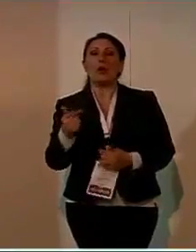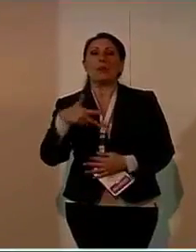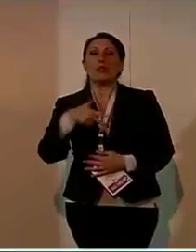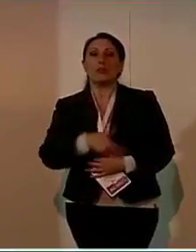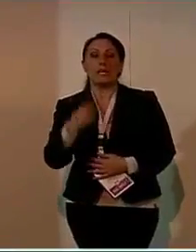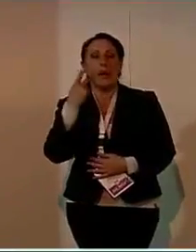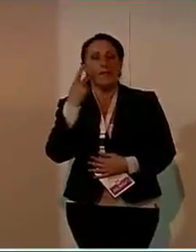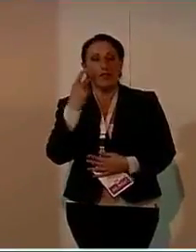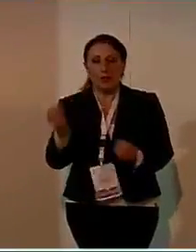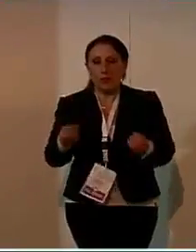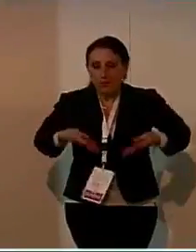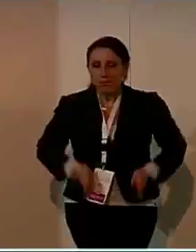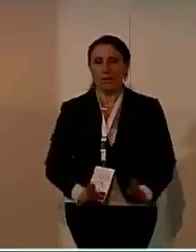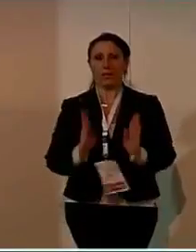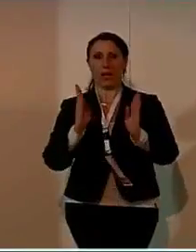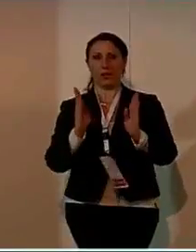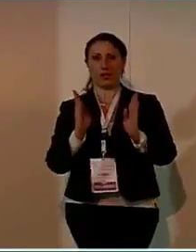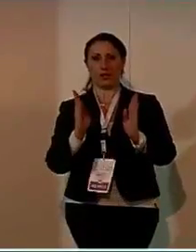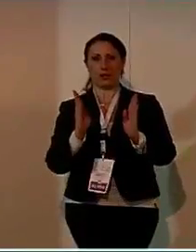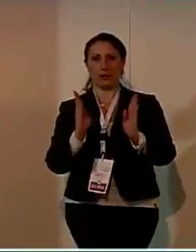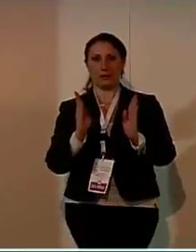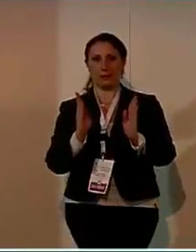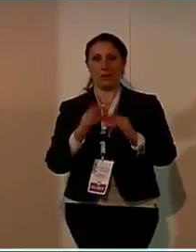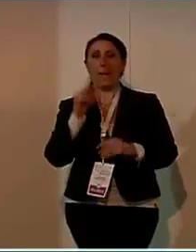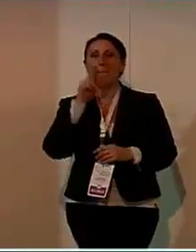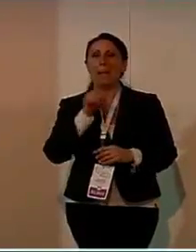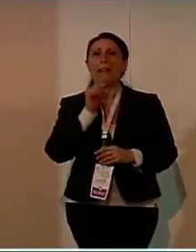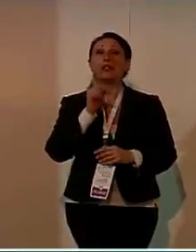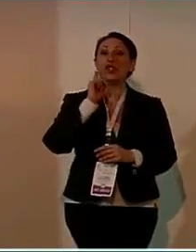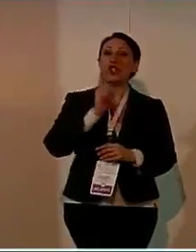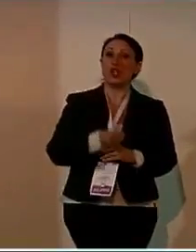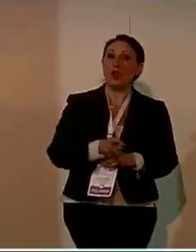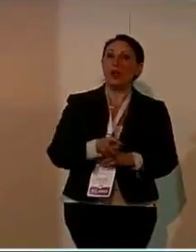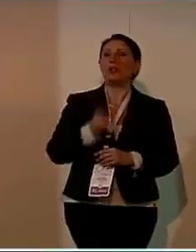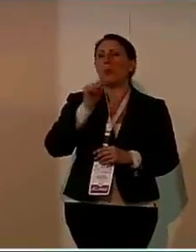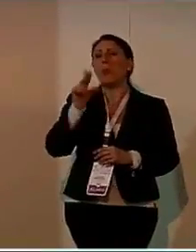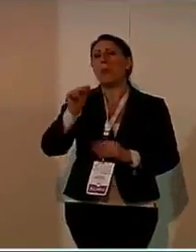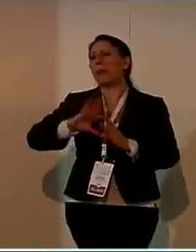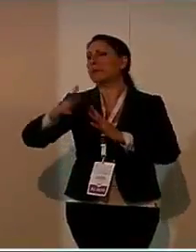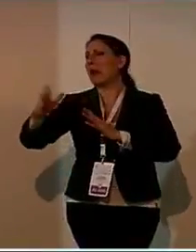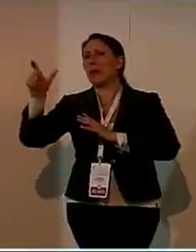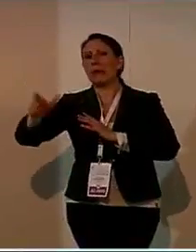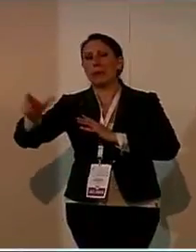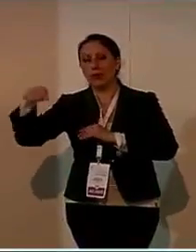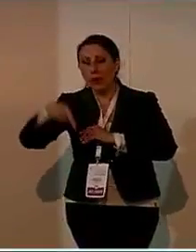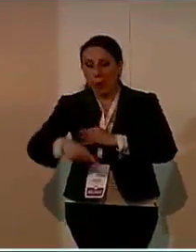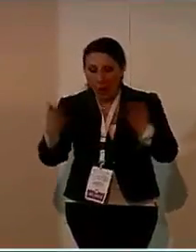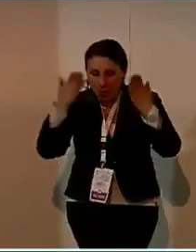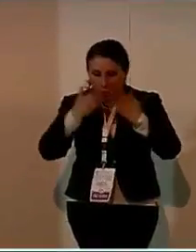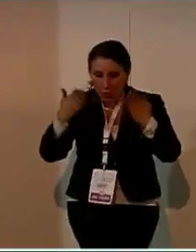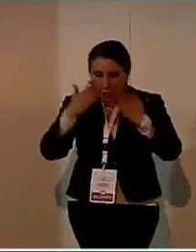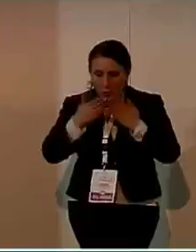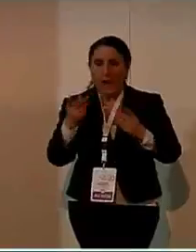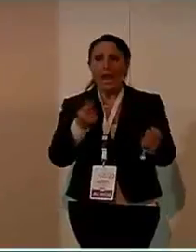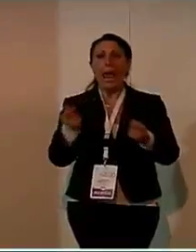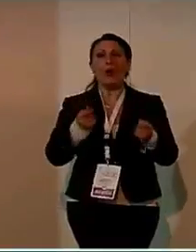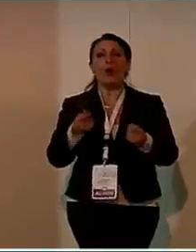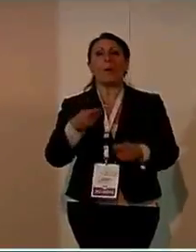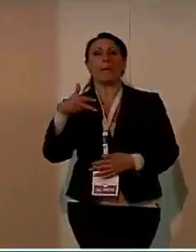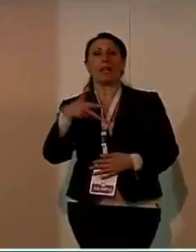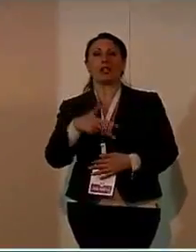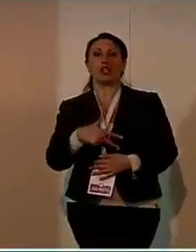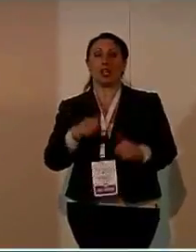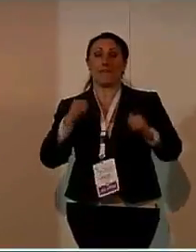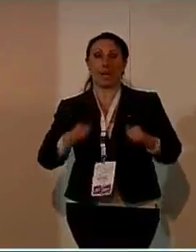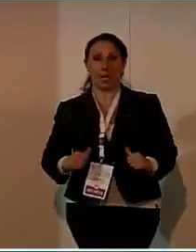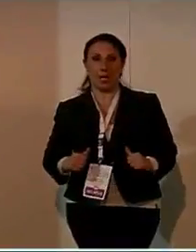ricordato ha citato genovesi poteva citare labate gallina qui si è studiata l'economia civile si è studiata la ricchezza della persona poi